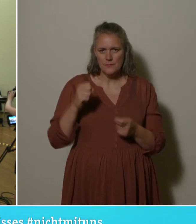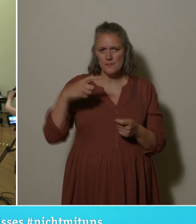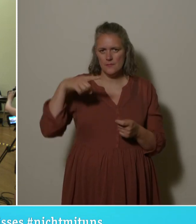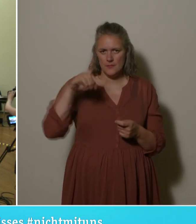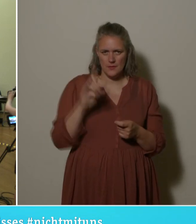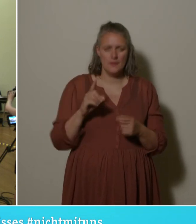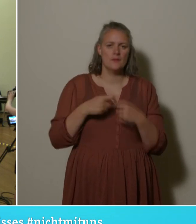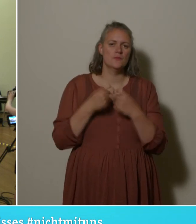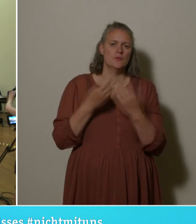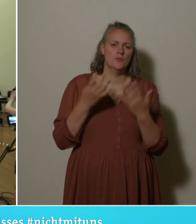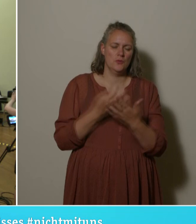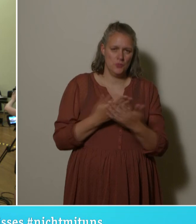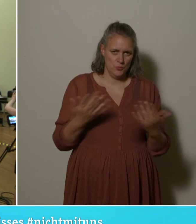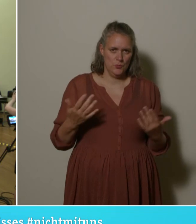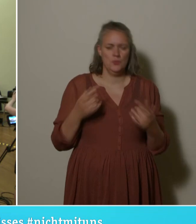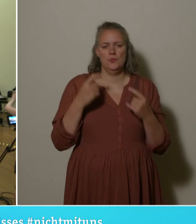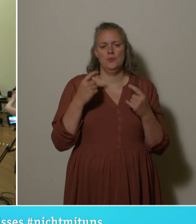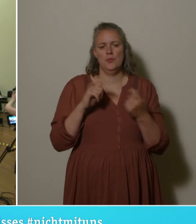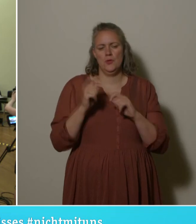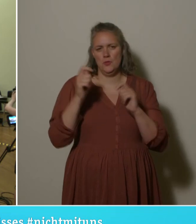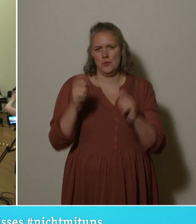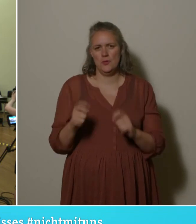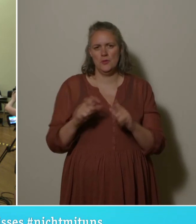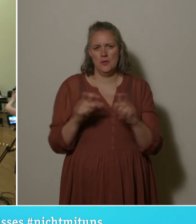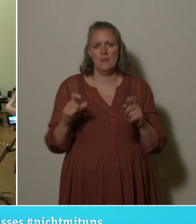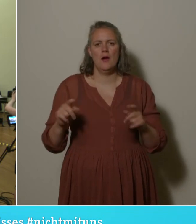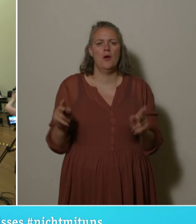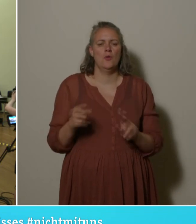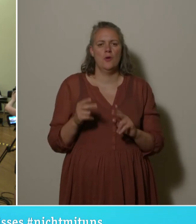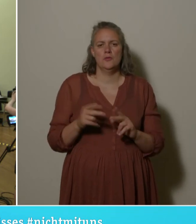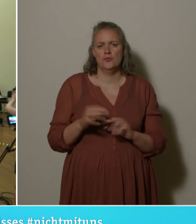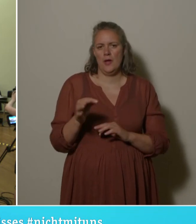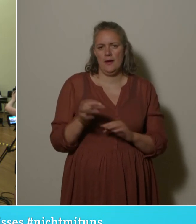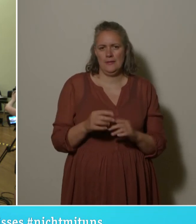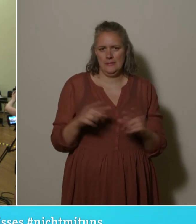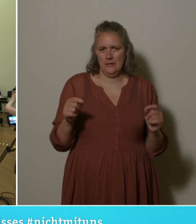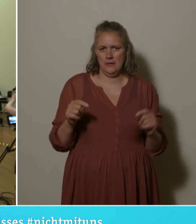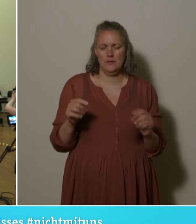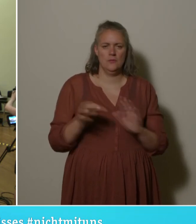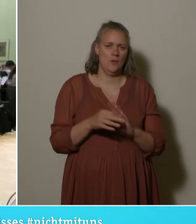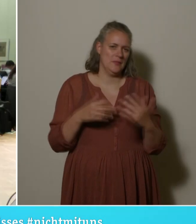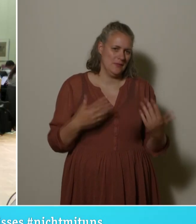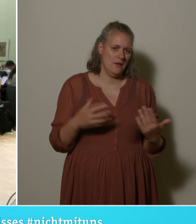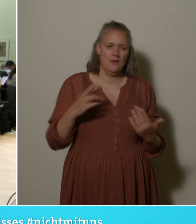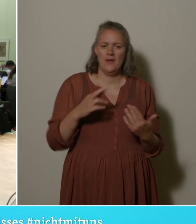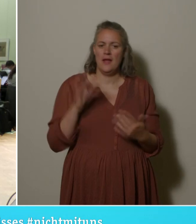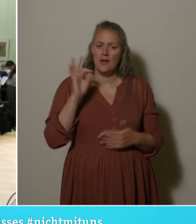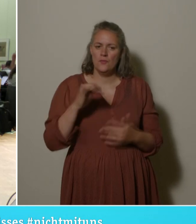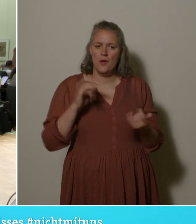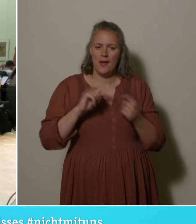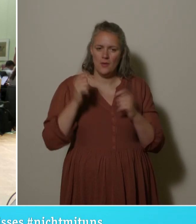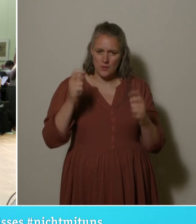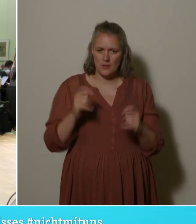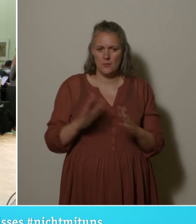und Bündnis 90 Die Grünen zum Thematik Kurzstreckenticket im Top 10. Wer diesem Änderungsantrag zustimmt, den bitte ich um